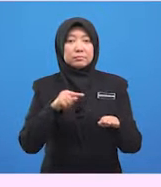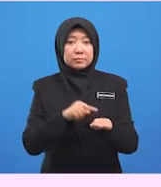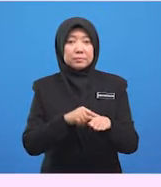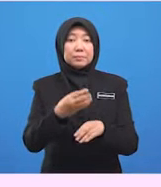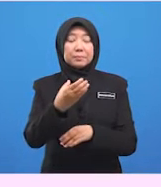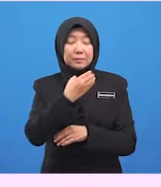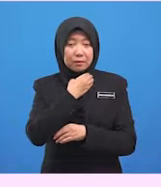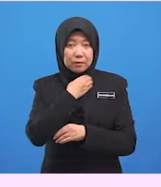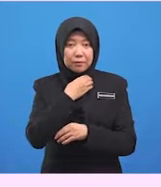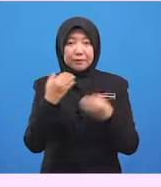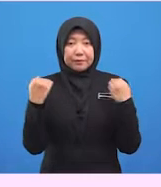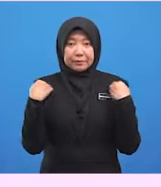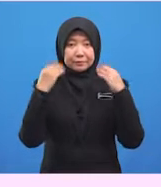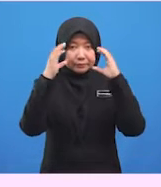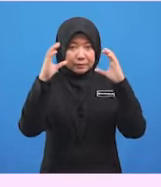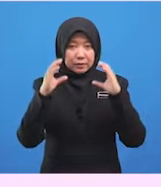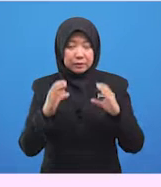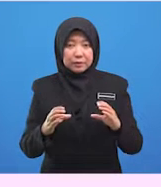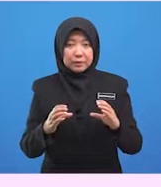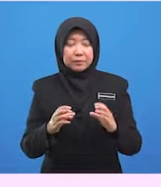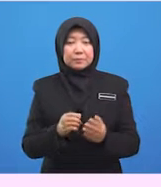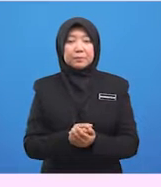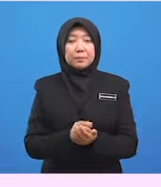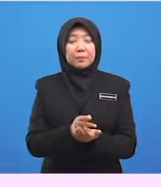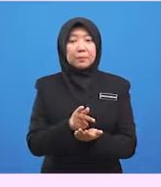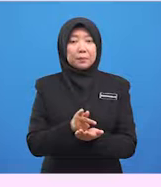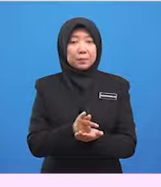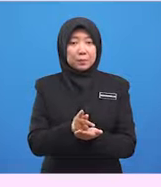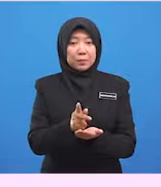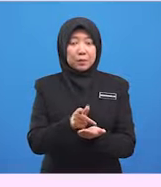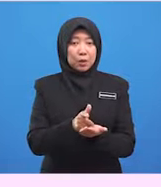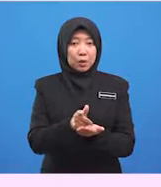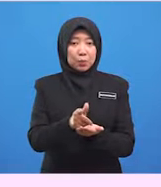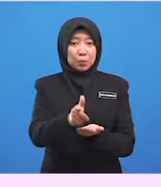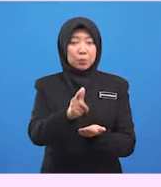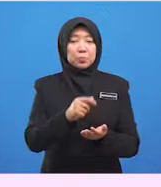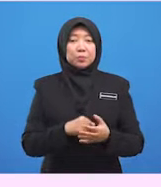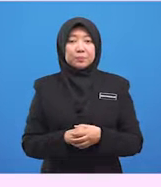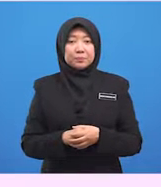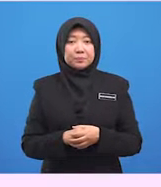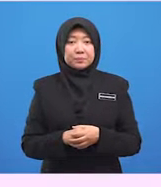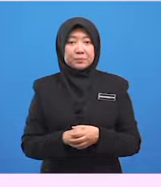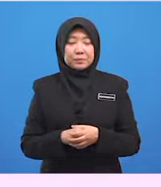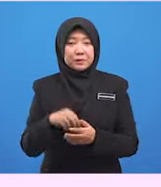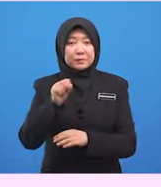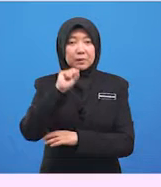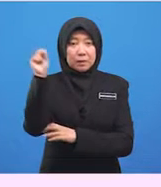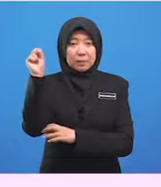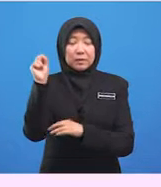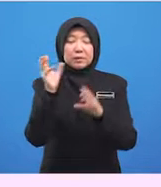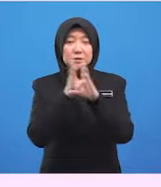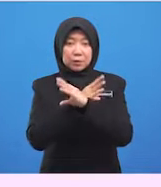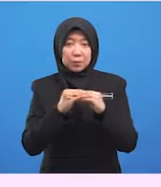kualitas Rising Perak terdapat charger pengebom Ian perahu mereka lebih Sabah